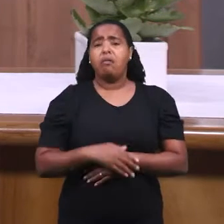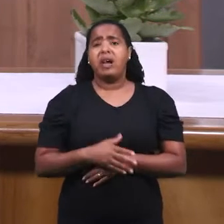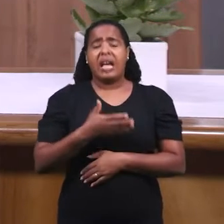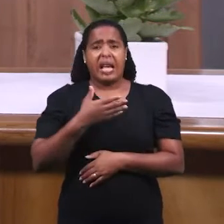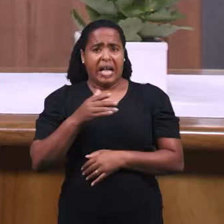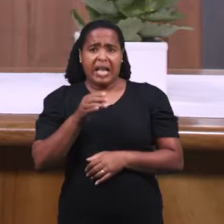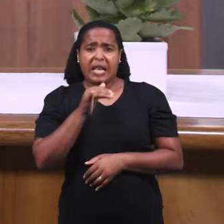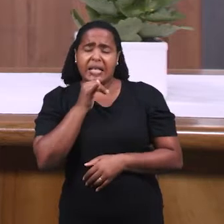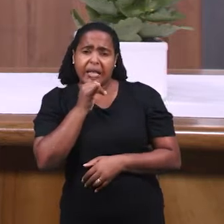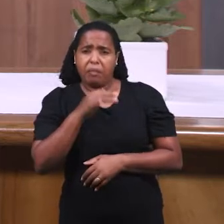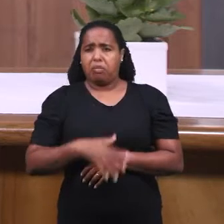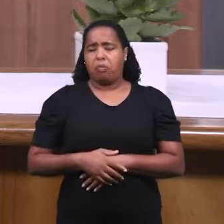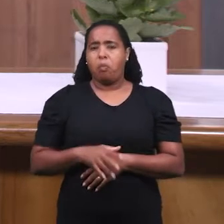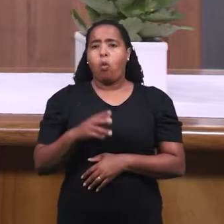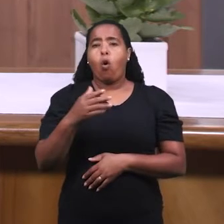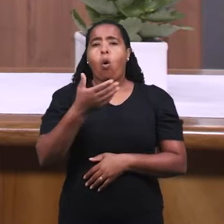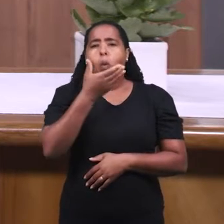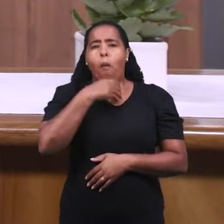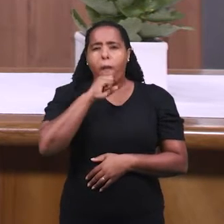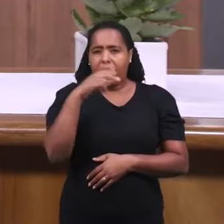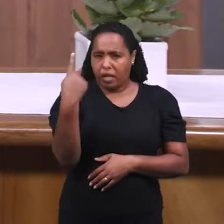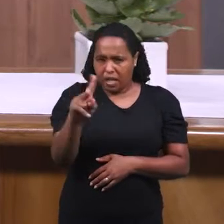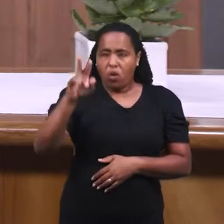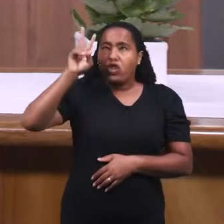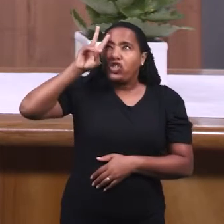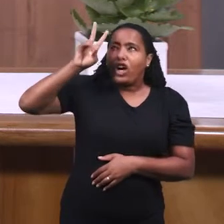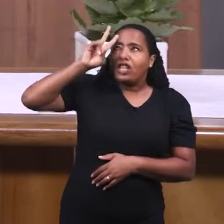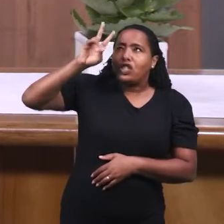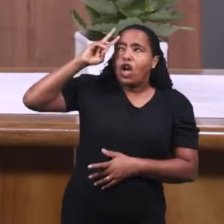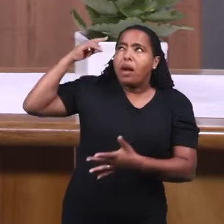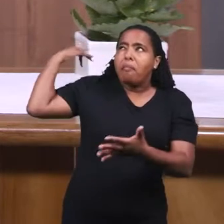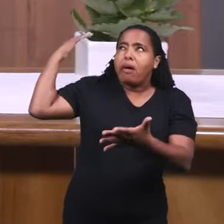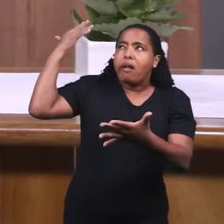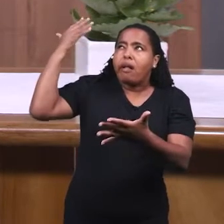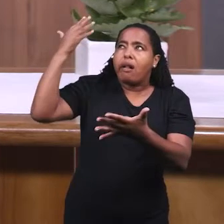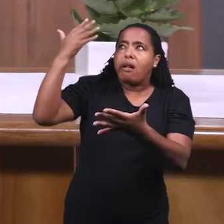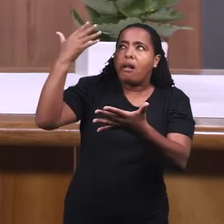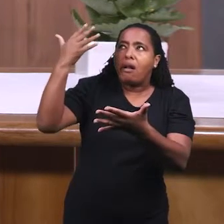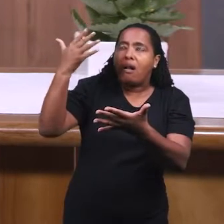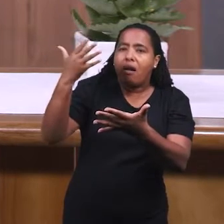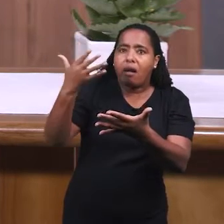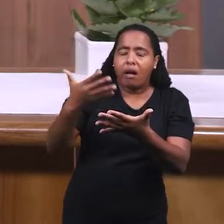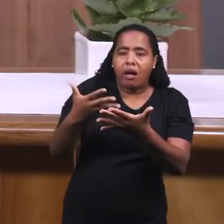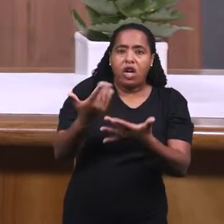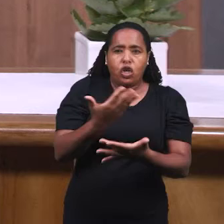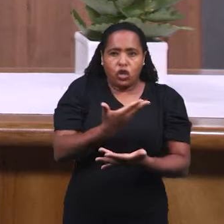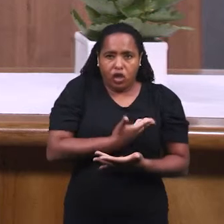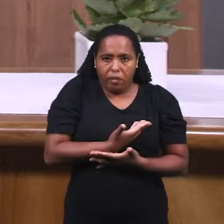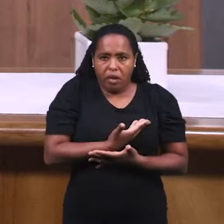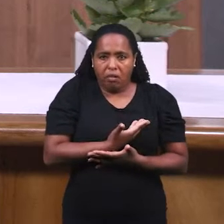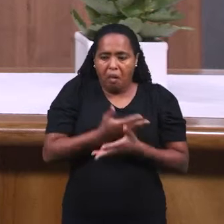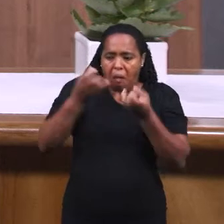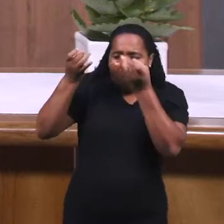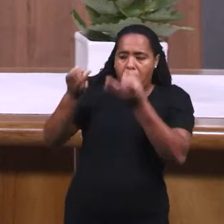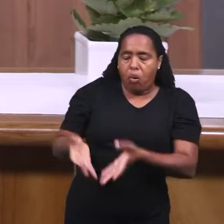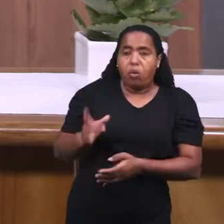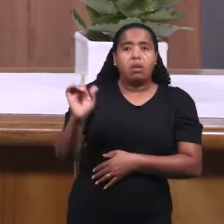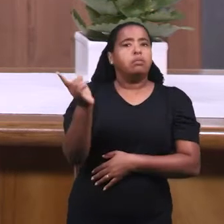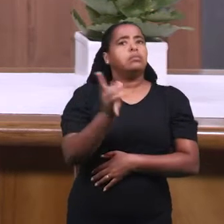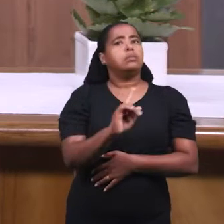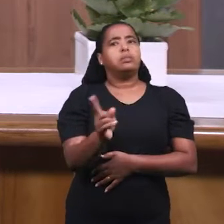Человек, которому твой отец рассказывает, да, что он дружил с тобой столько